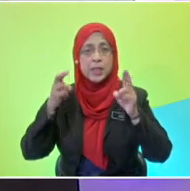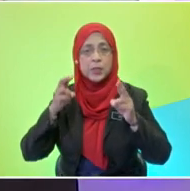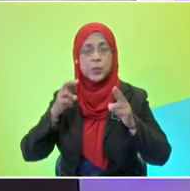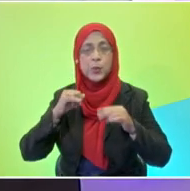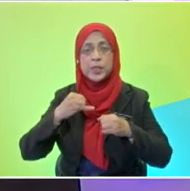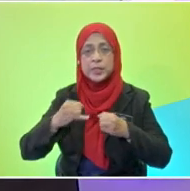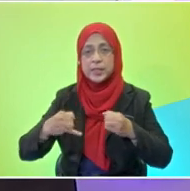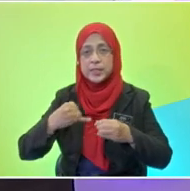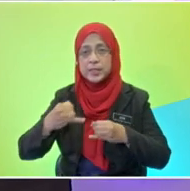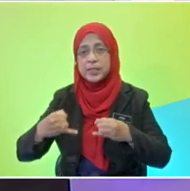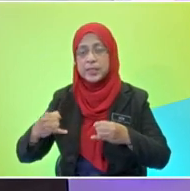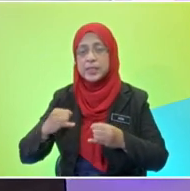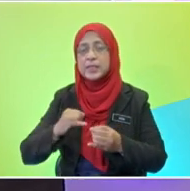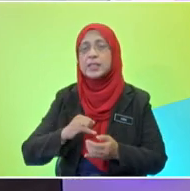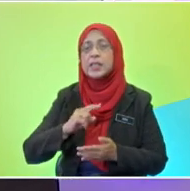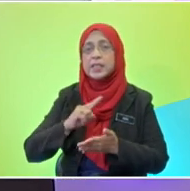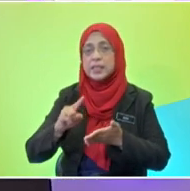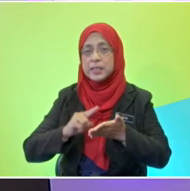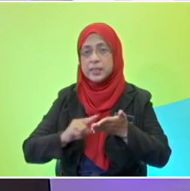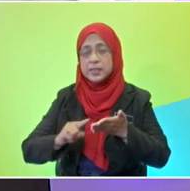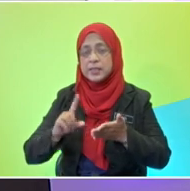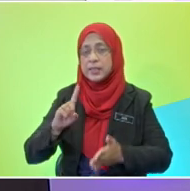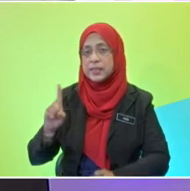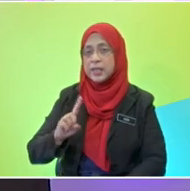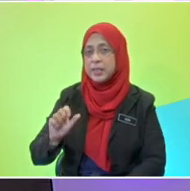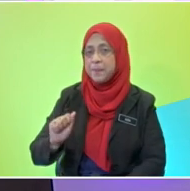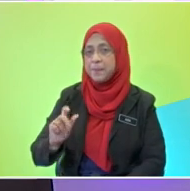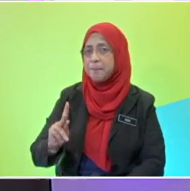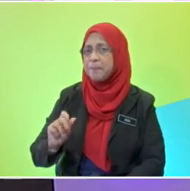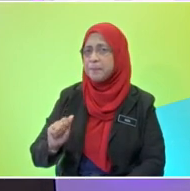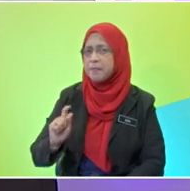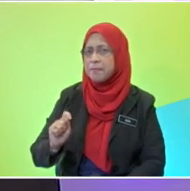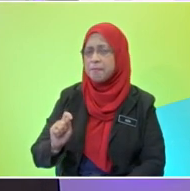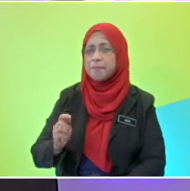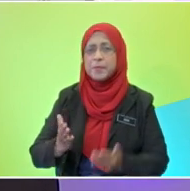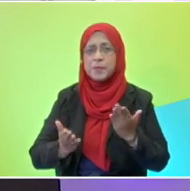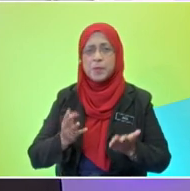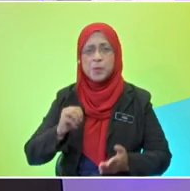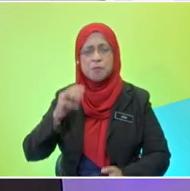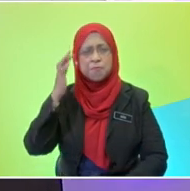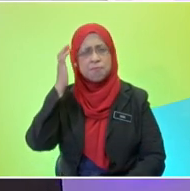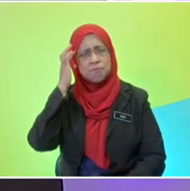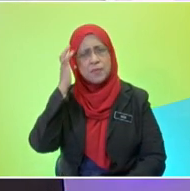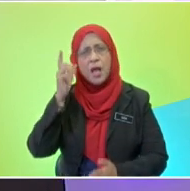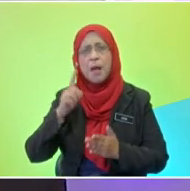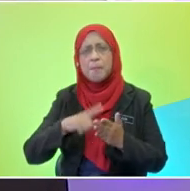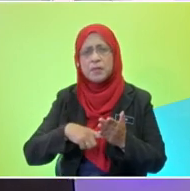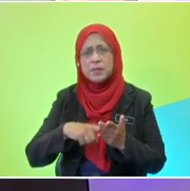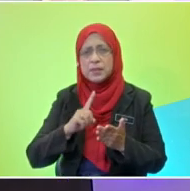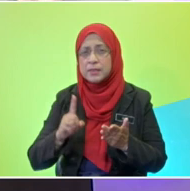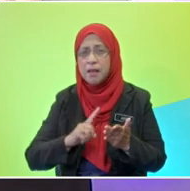jenis-jenis zakat Oke jenis-jenis zakat mungkin tanya-tanya tadi Sebut tadi ada zakat nih Ada